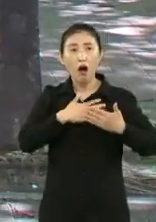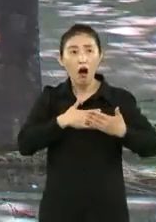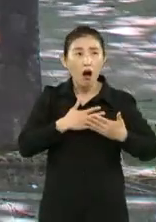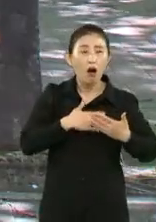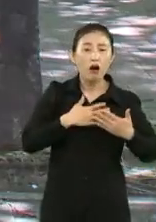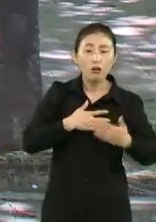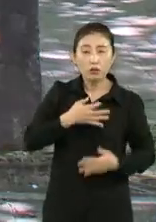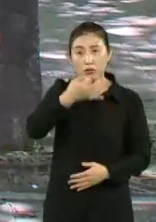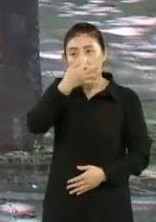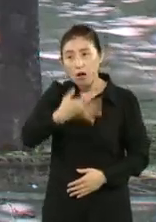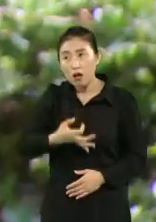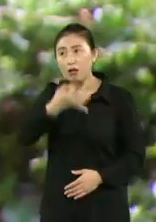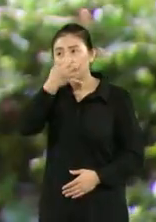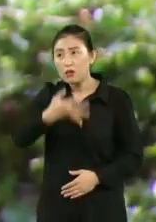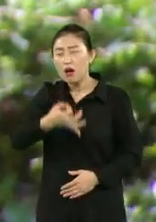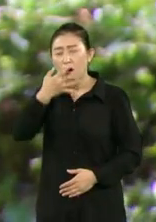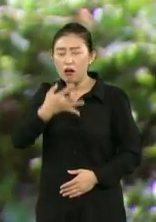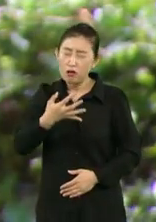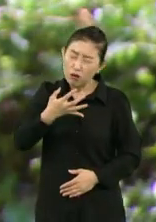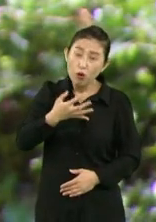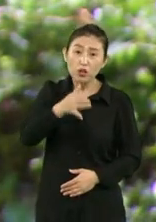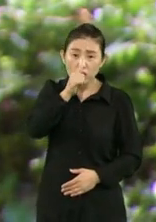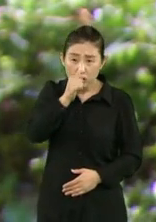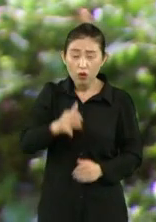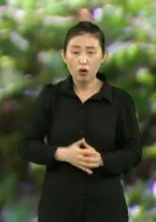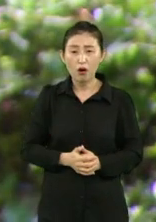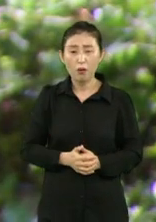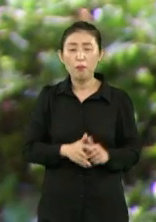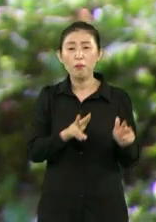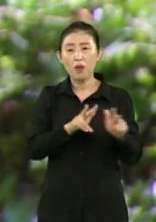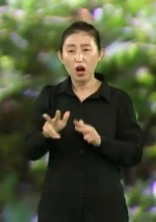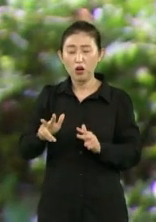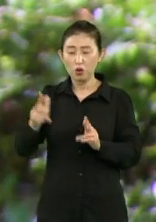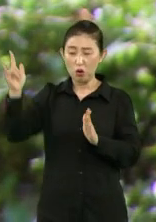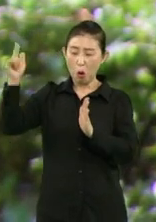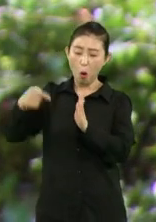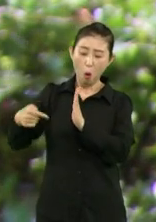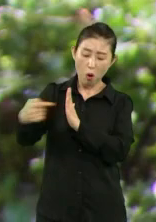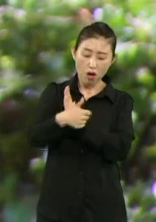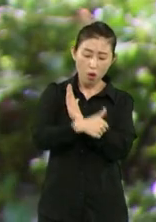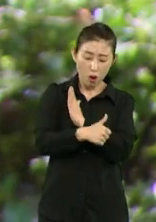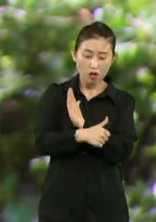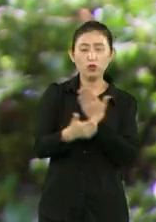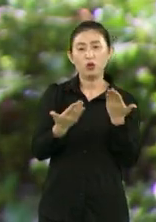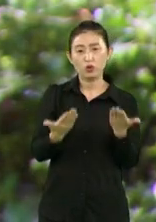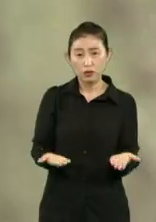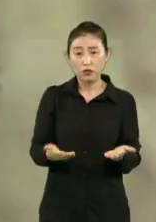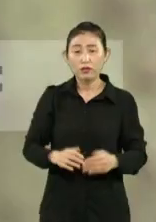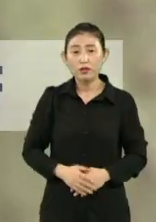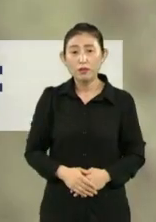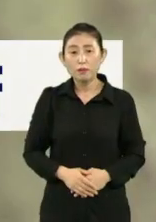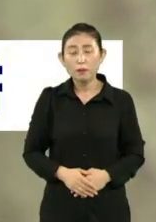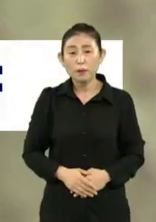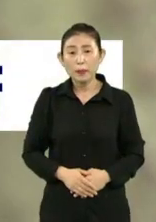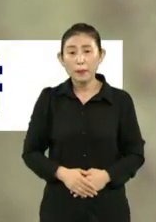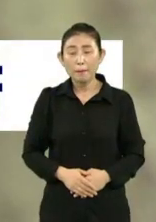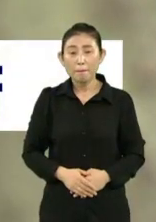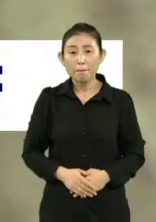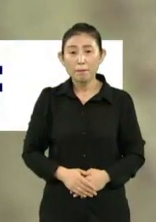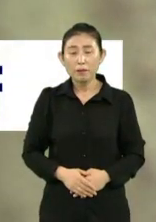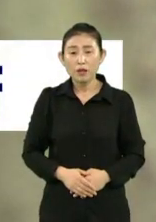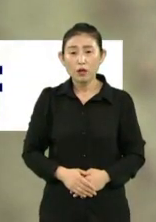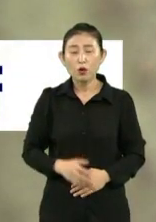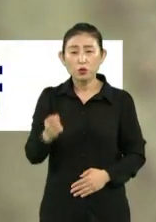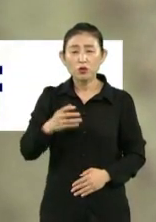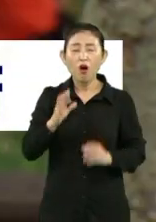두근거리고 호흡이 가빠지는 등 증상이 있으면 곧바로 그늘로 이동해 휴식을 취해야 합니다. 특히 온열질환에